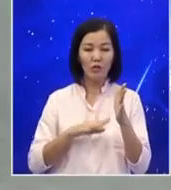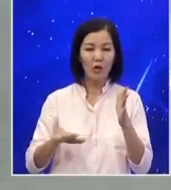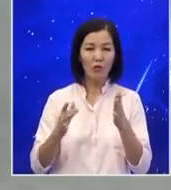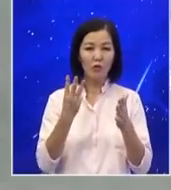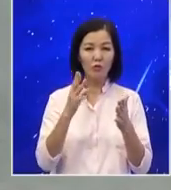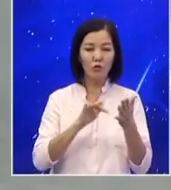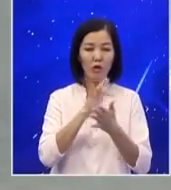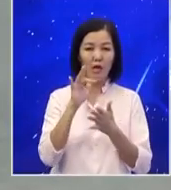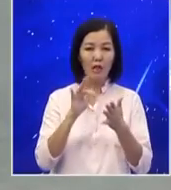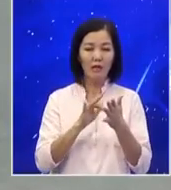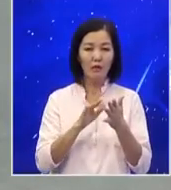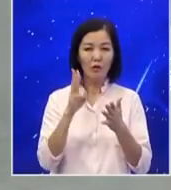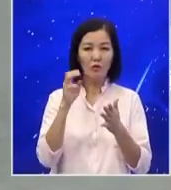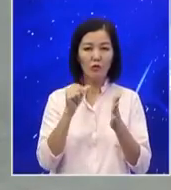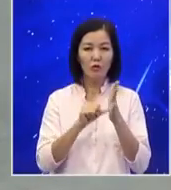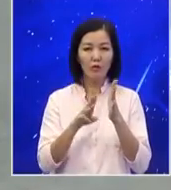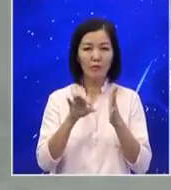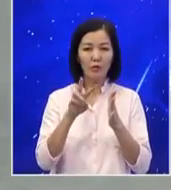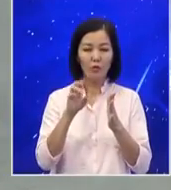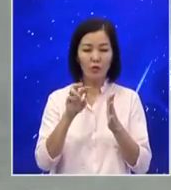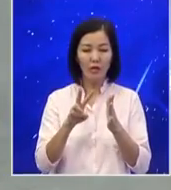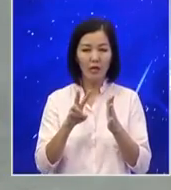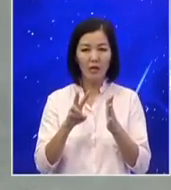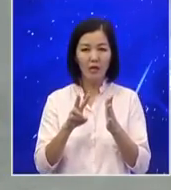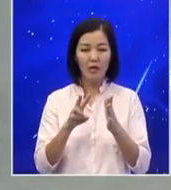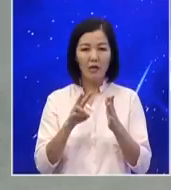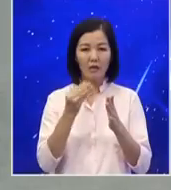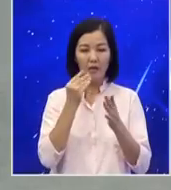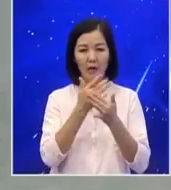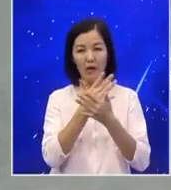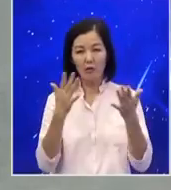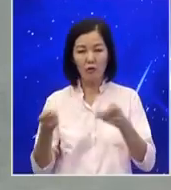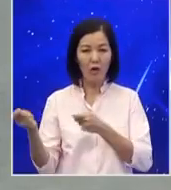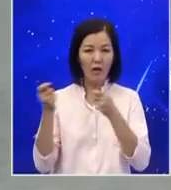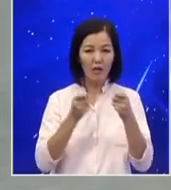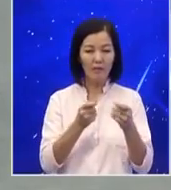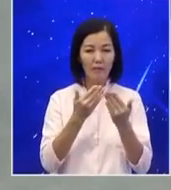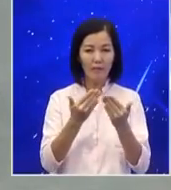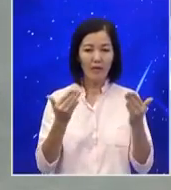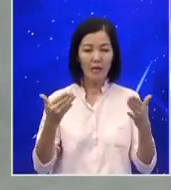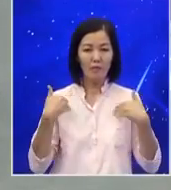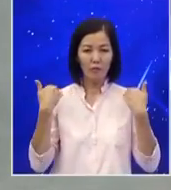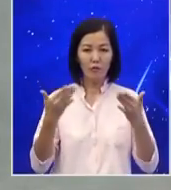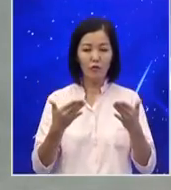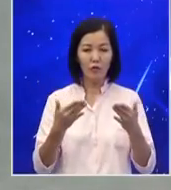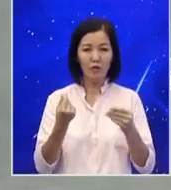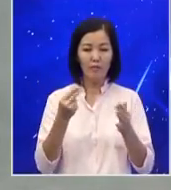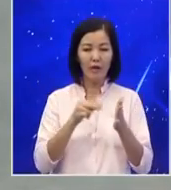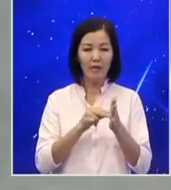қаладан 360 тоннадай өнім алып келдік. Негізгі бағасы осының